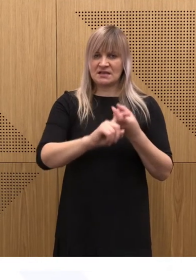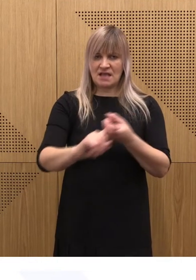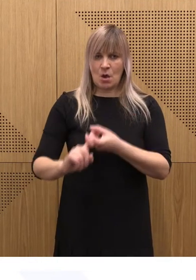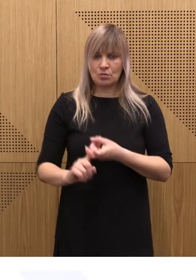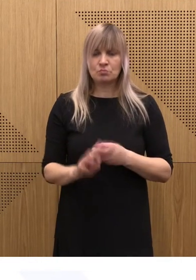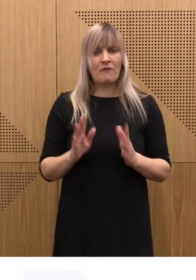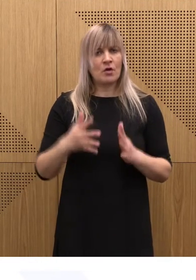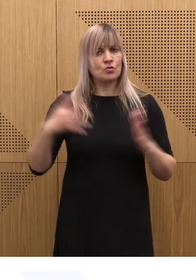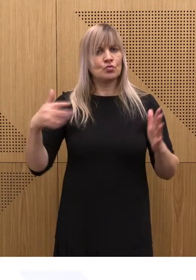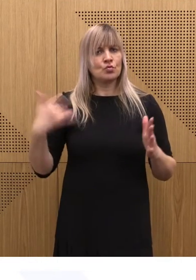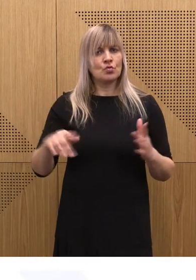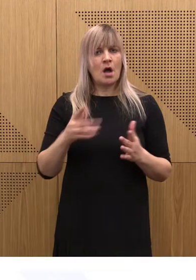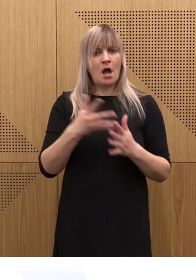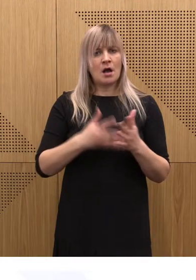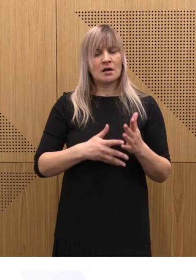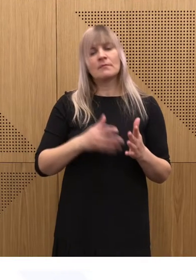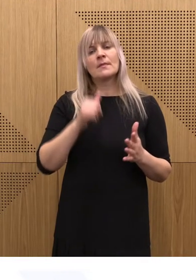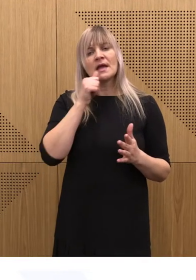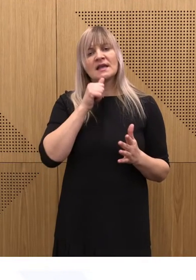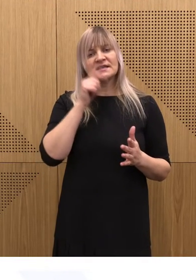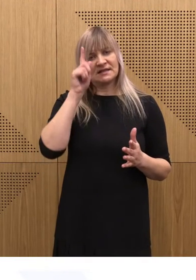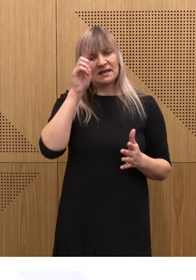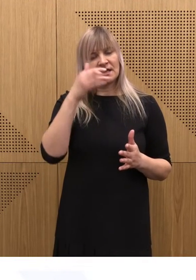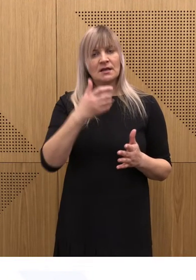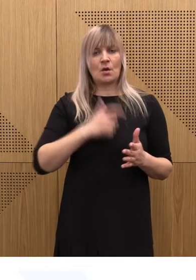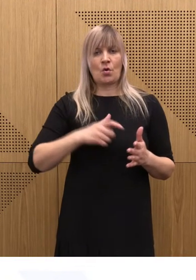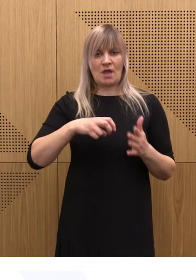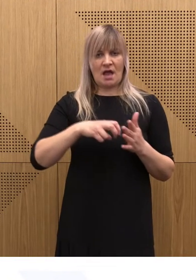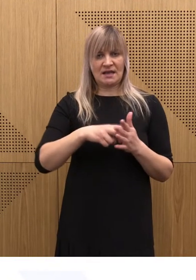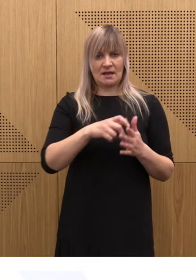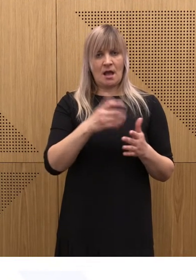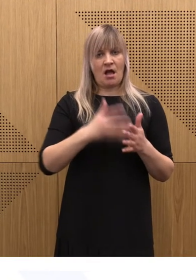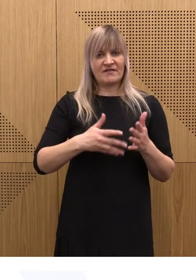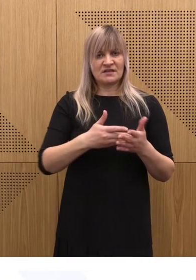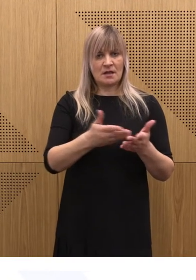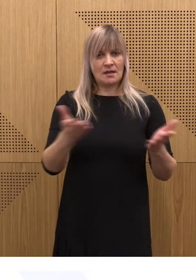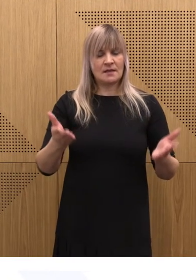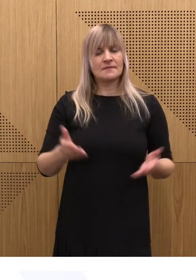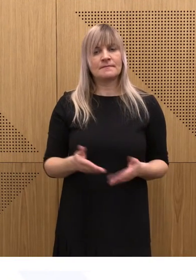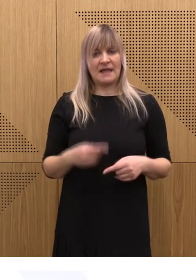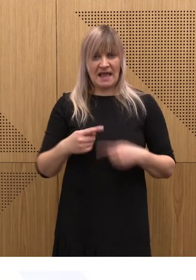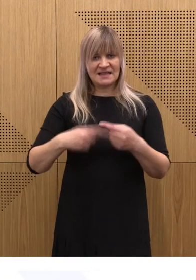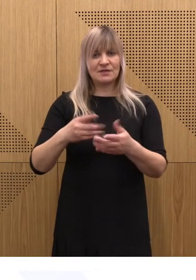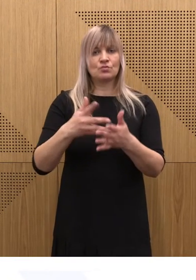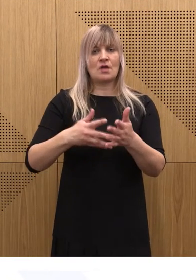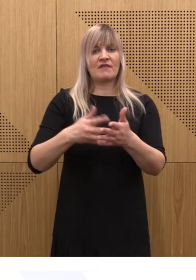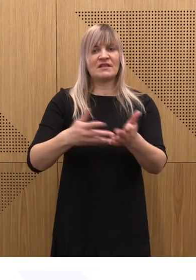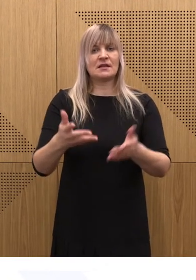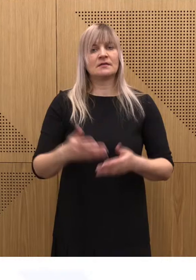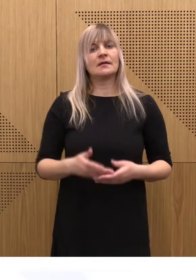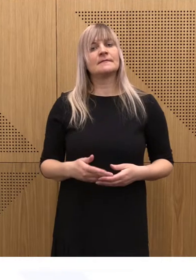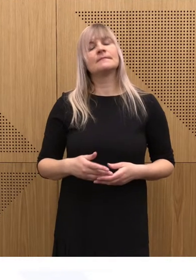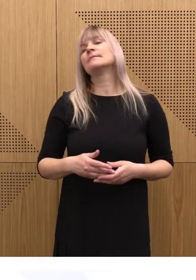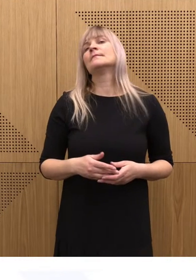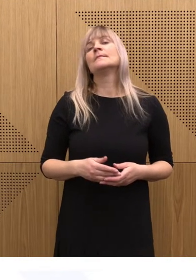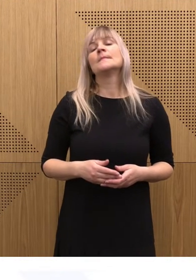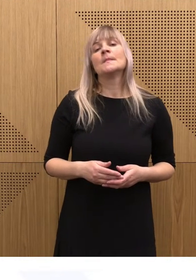on märkimisväärne arv Eesti riigi kodanikonda silmas pidavalt ja kestlikust.